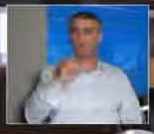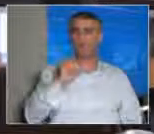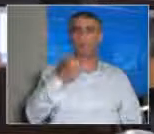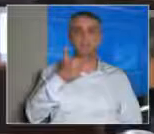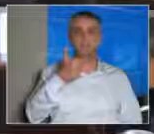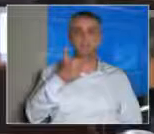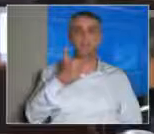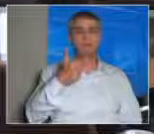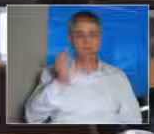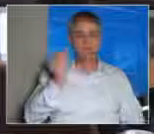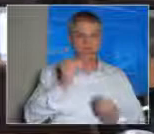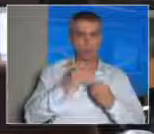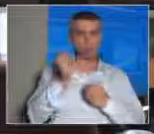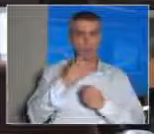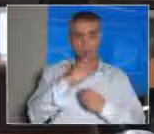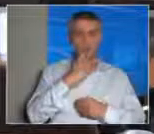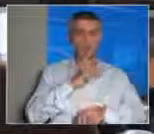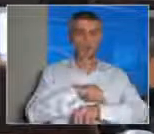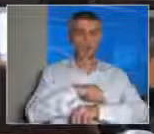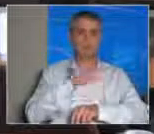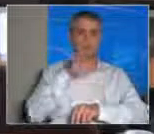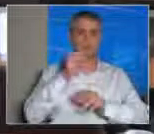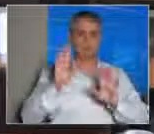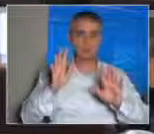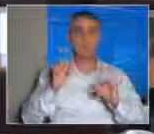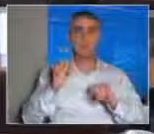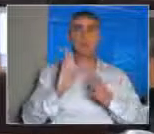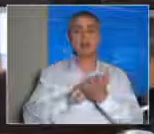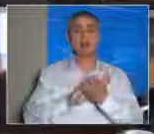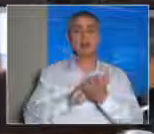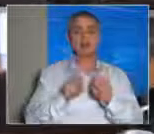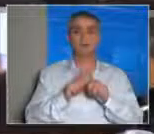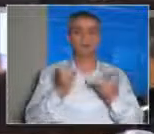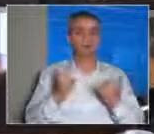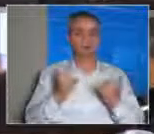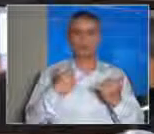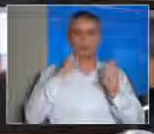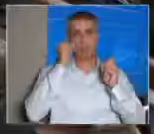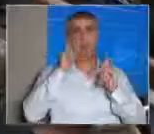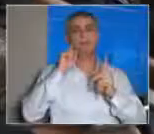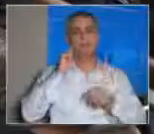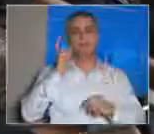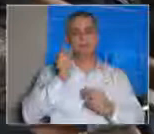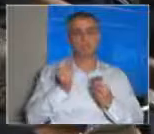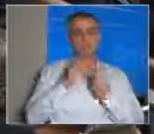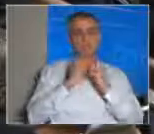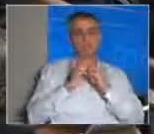הראשונים, אז יש עוד שבועיים של הזמן הראשוני, אבל בקצב כמו שזה מתנהל כרגע, אני לא אתפלא אם יצטרכו עוד